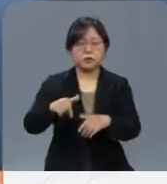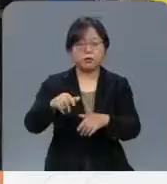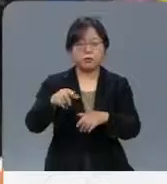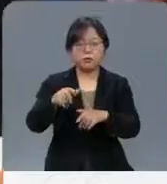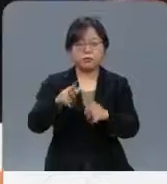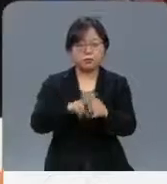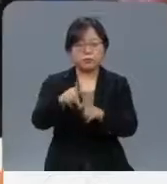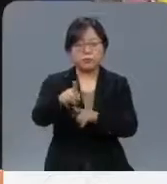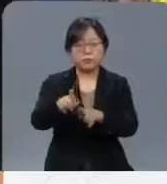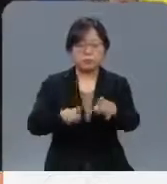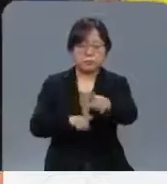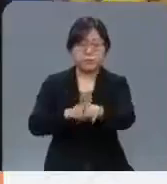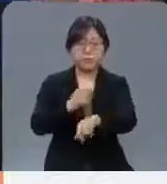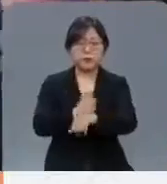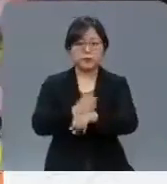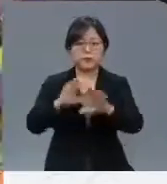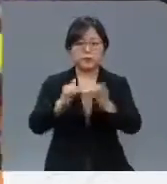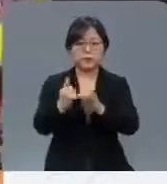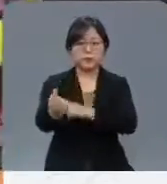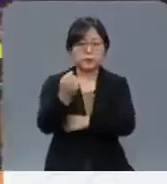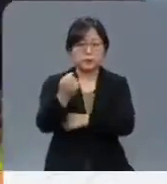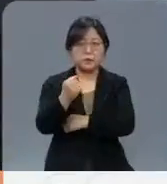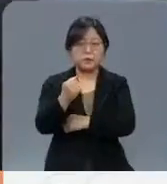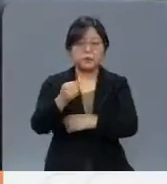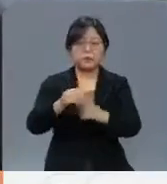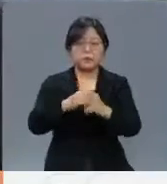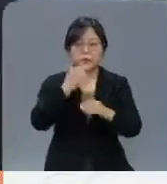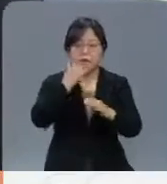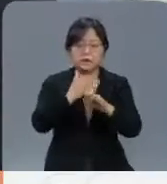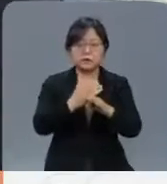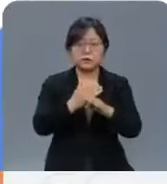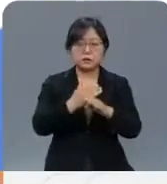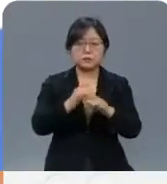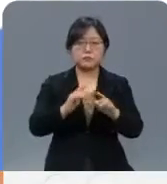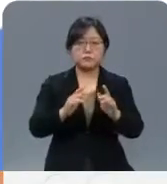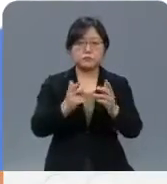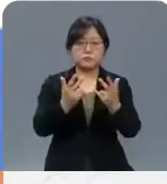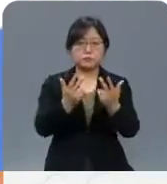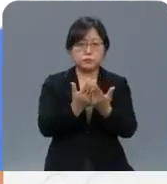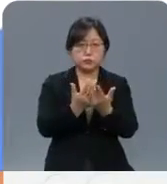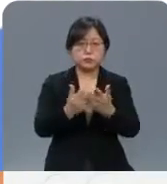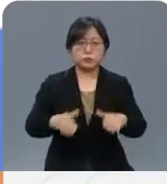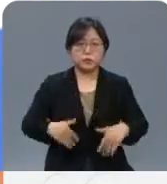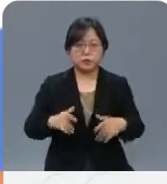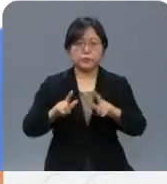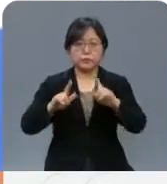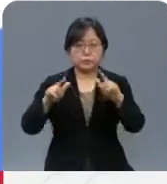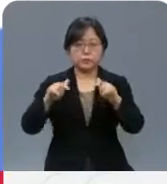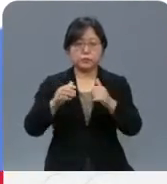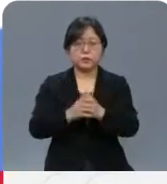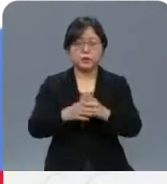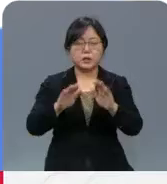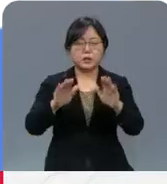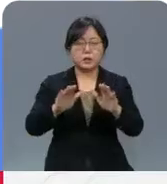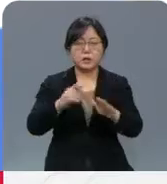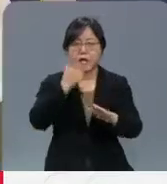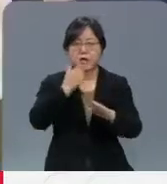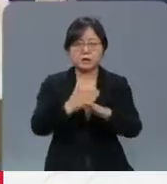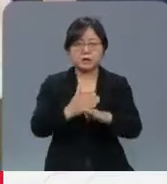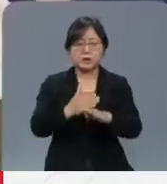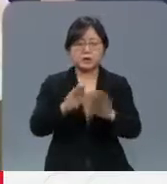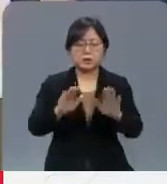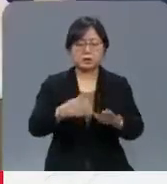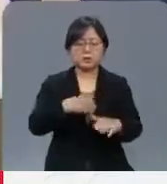따돌렸습니다. 민주당과 국민의힘이 양자 대결을 펼친 북구와 남구 동구에선 민주당 소속 현직이 모두